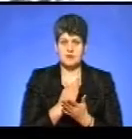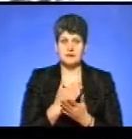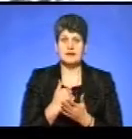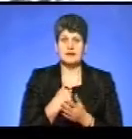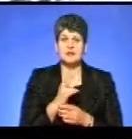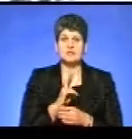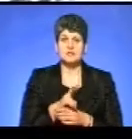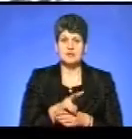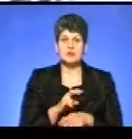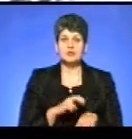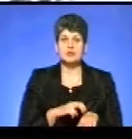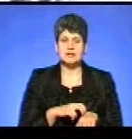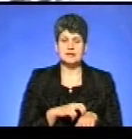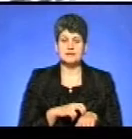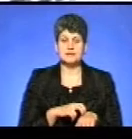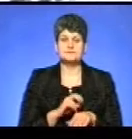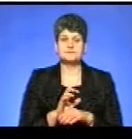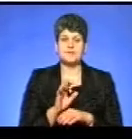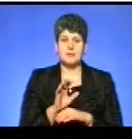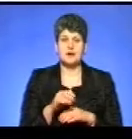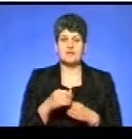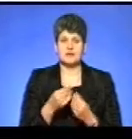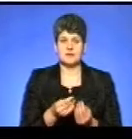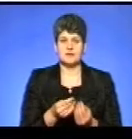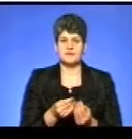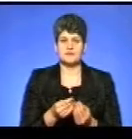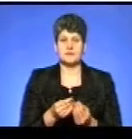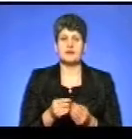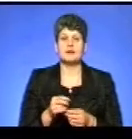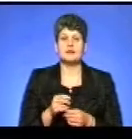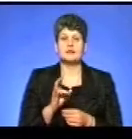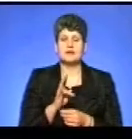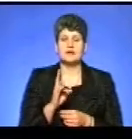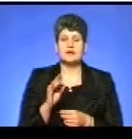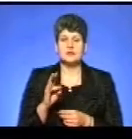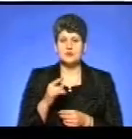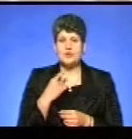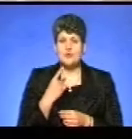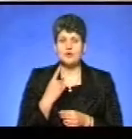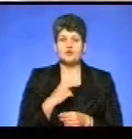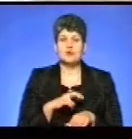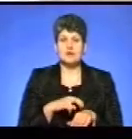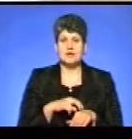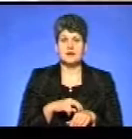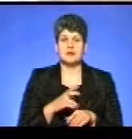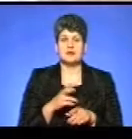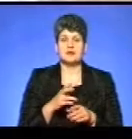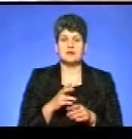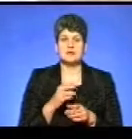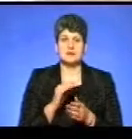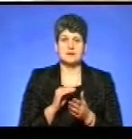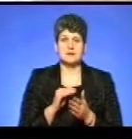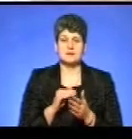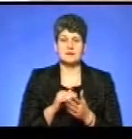до лікарки і направлення дали. Наталія Кінащук розповіла, що лікарі диспансеру відхилень від норми у сліді